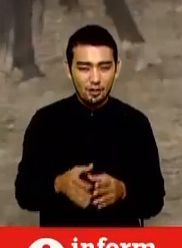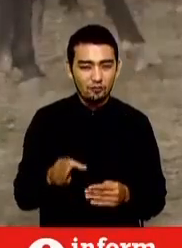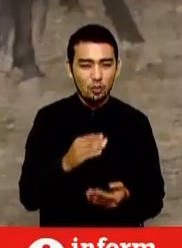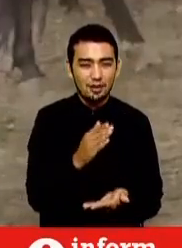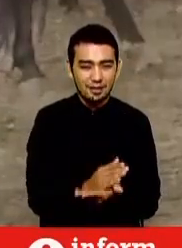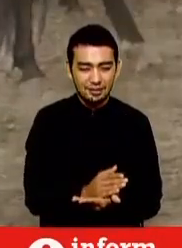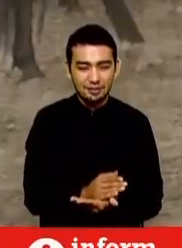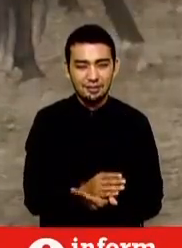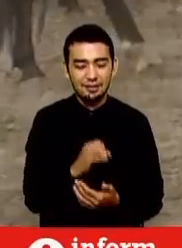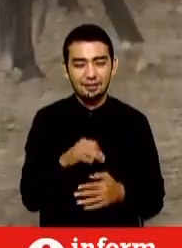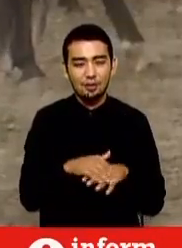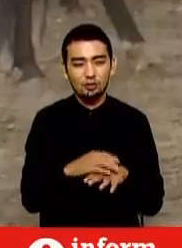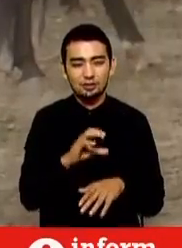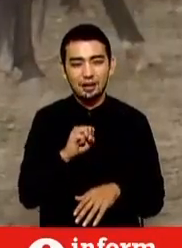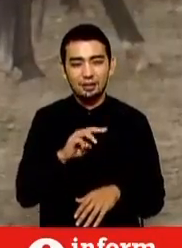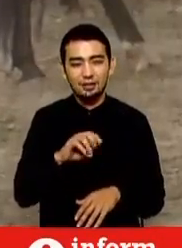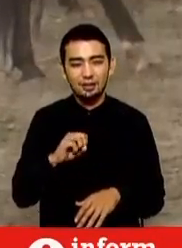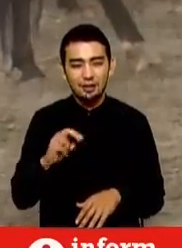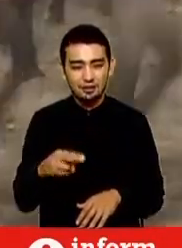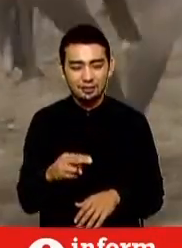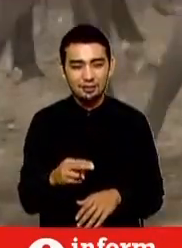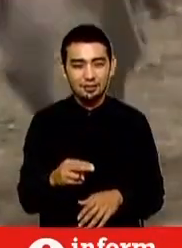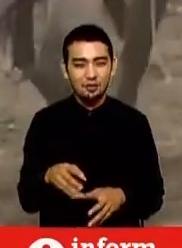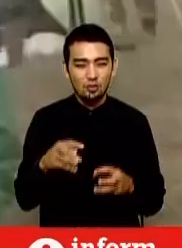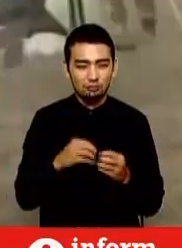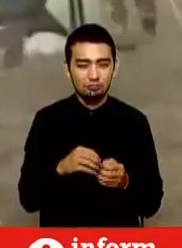Жем, шөп бәріне халықаралық стандарт бойынша нормаларын бәрін белгілеп қойдық.